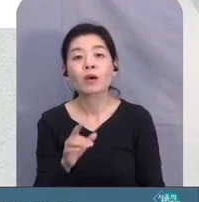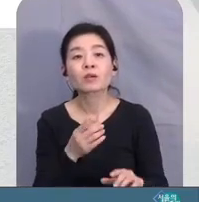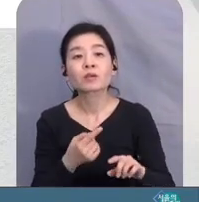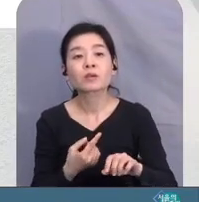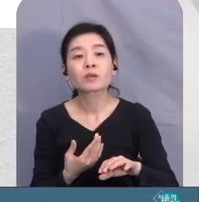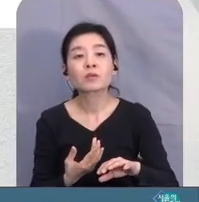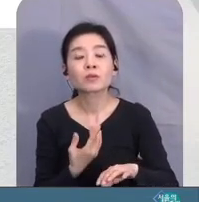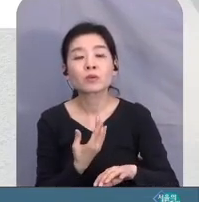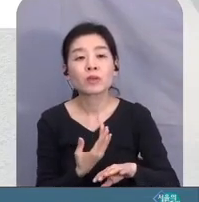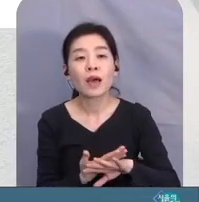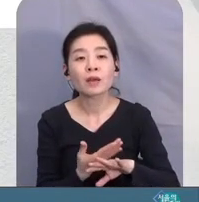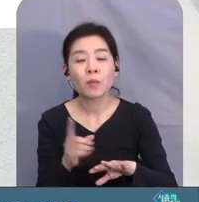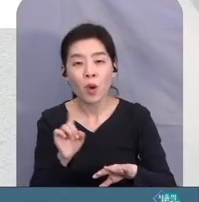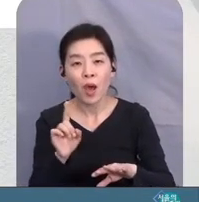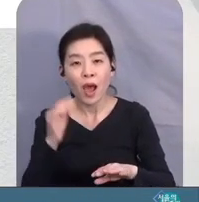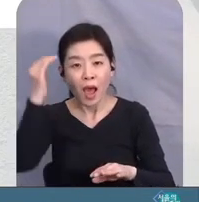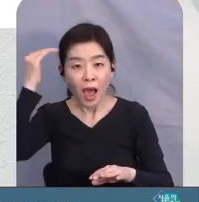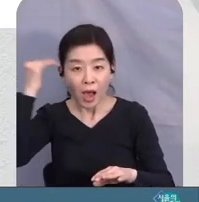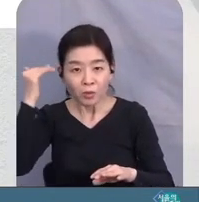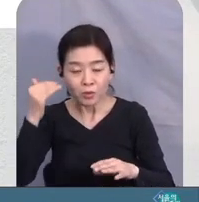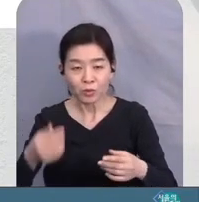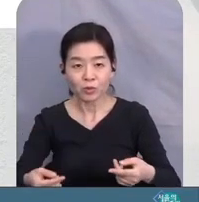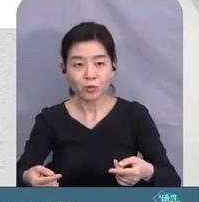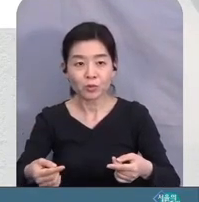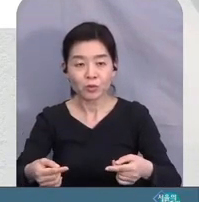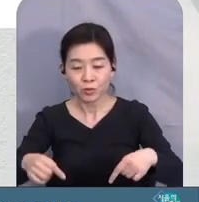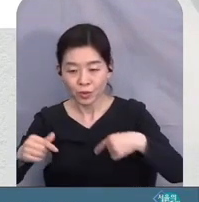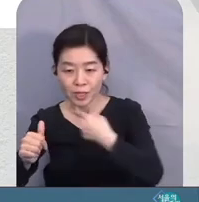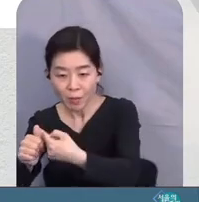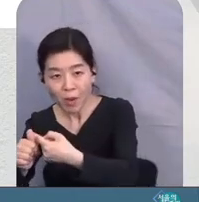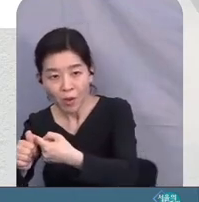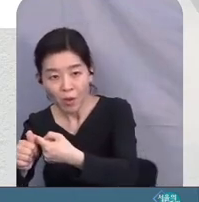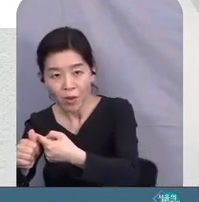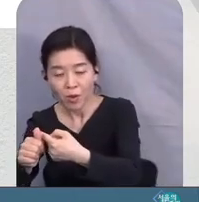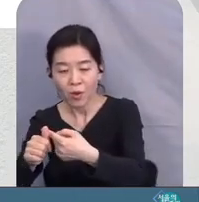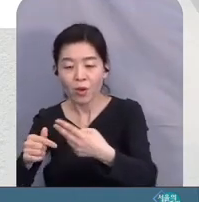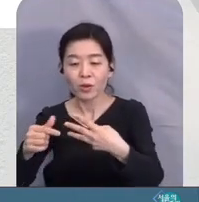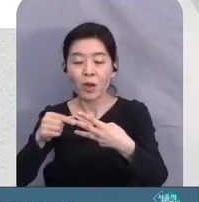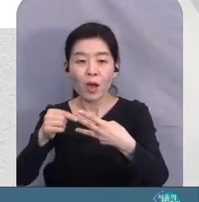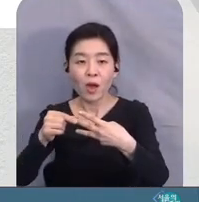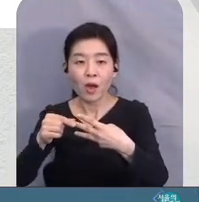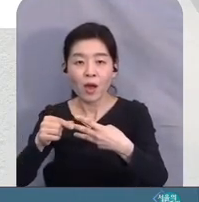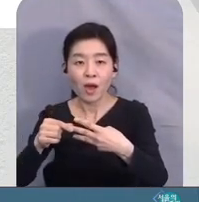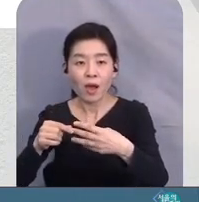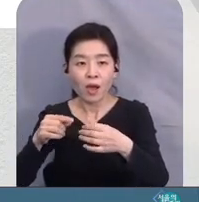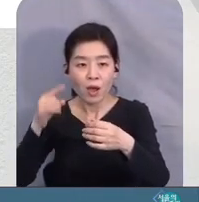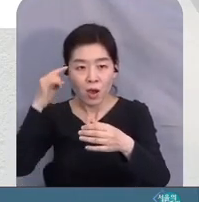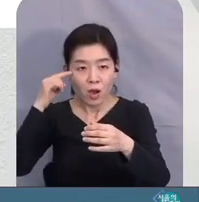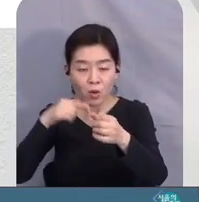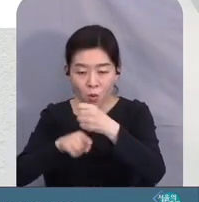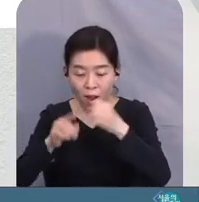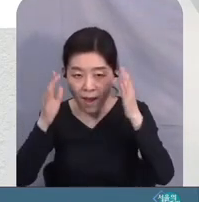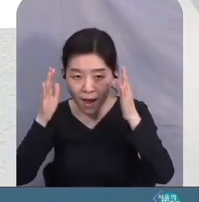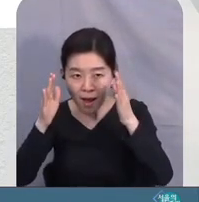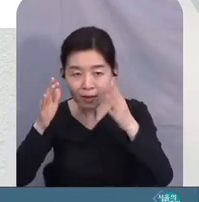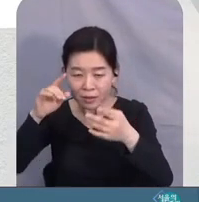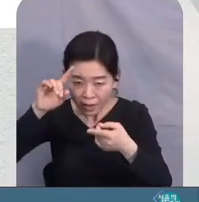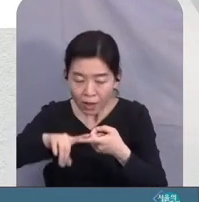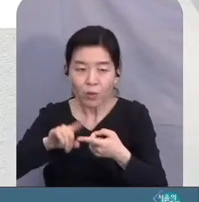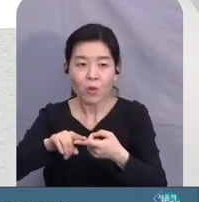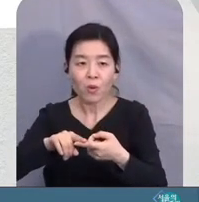한국을 참여시키겠다. 또 하나는 객관적으로 과학적으로 검증하겠다 이거예요. 객관적으로 하는